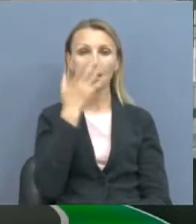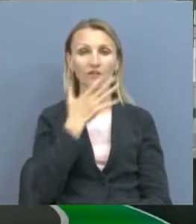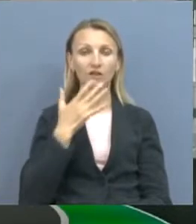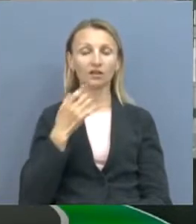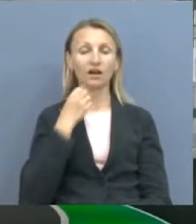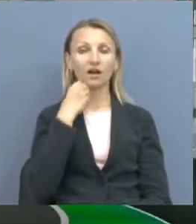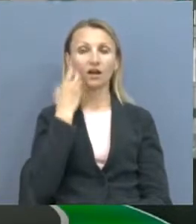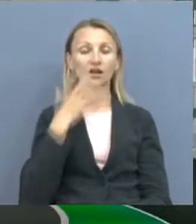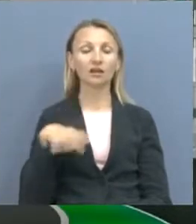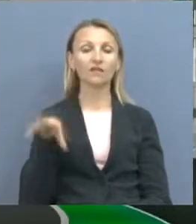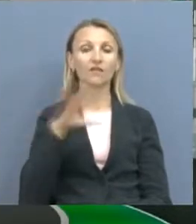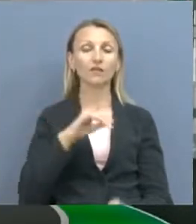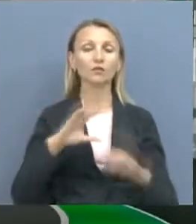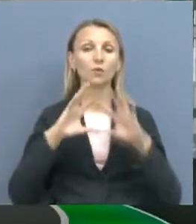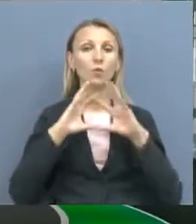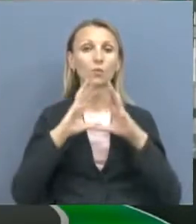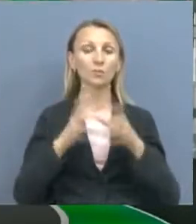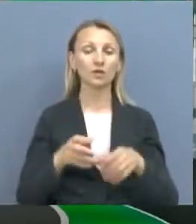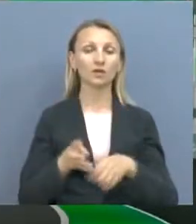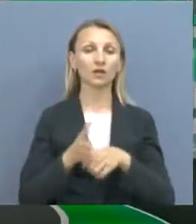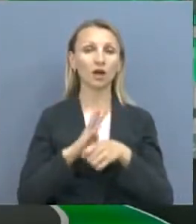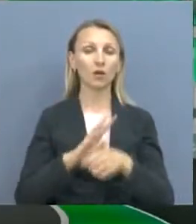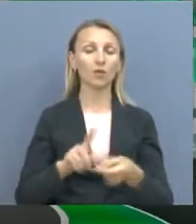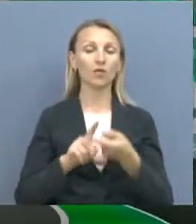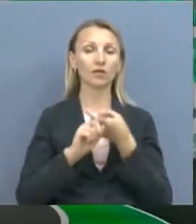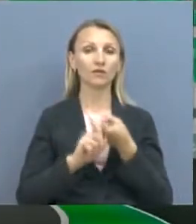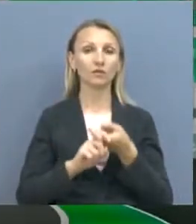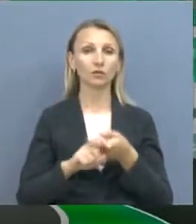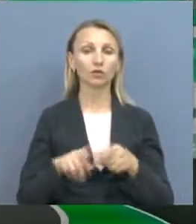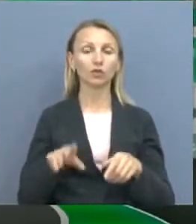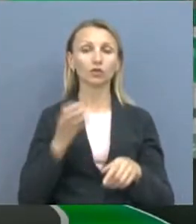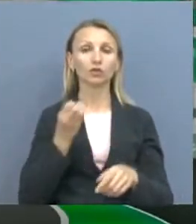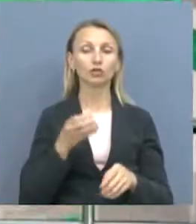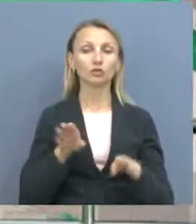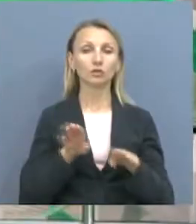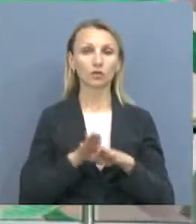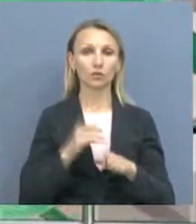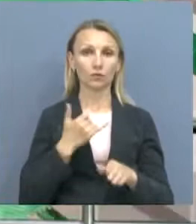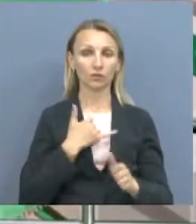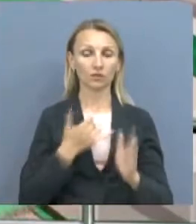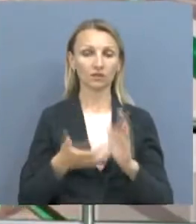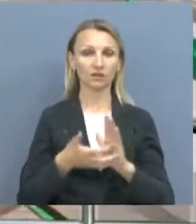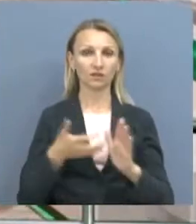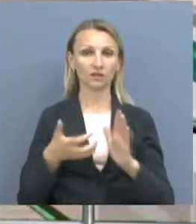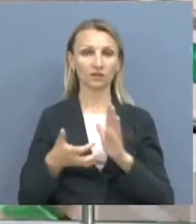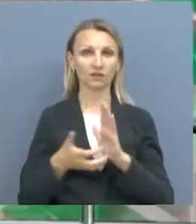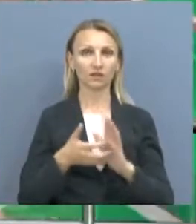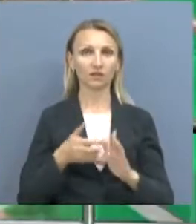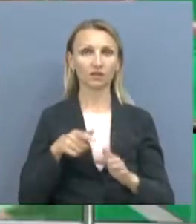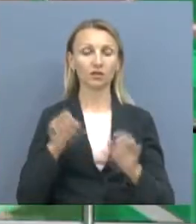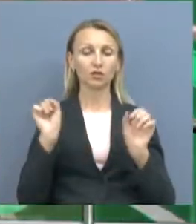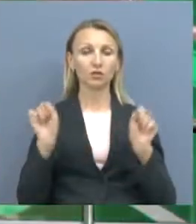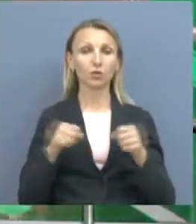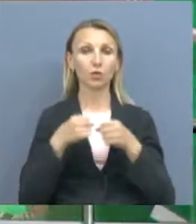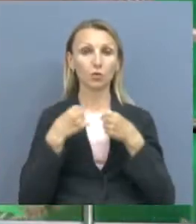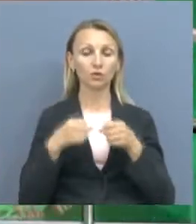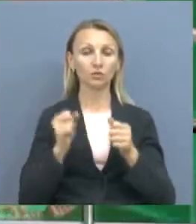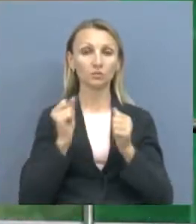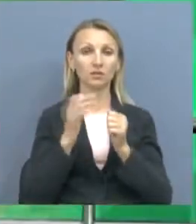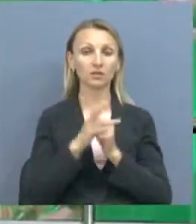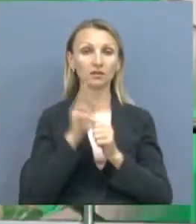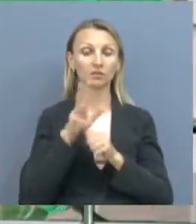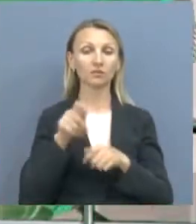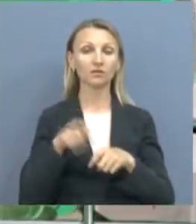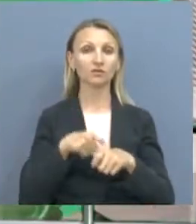пандемией COVID-19, так и хочется посетовать. Только этого нам еще не хватало. Проносясь как фурия со скоростью 15 км в час